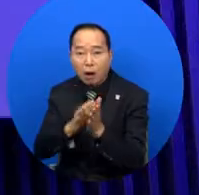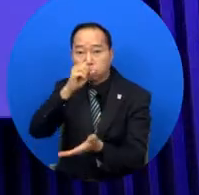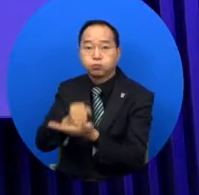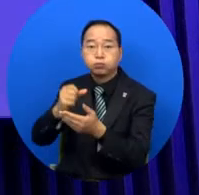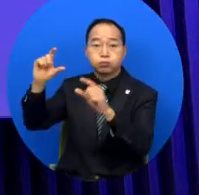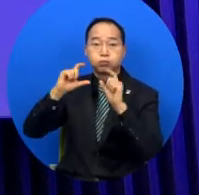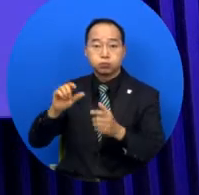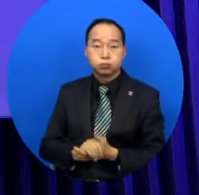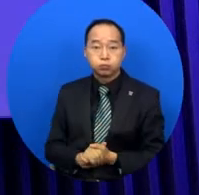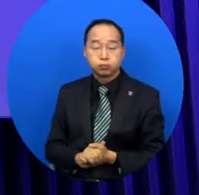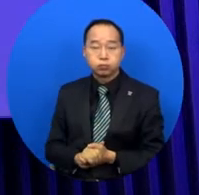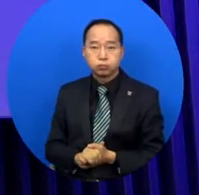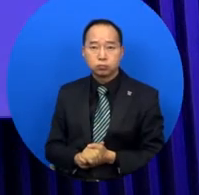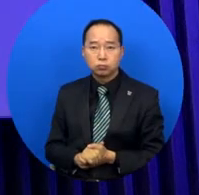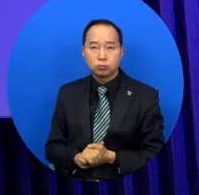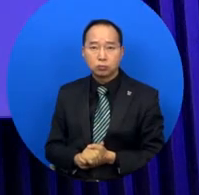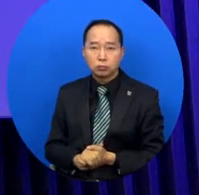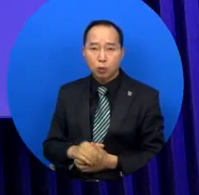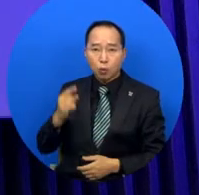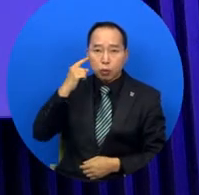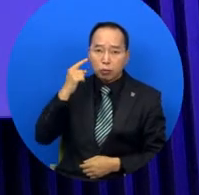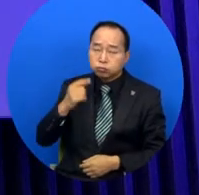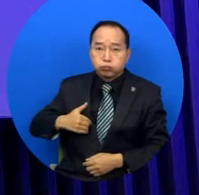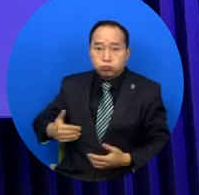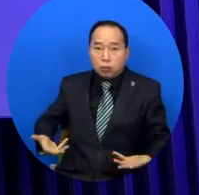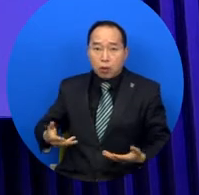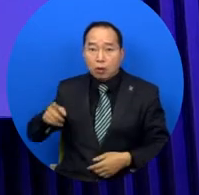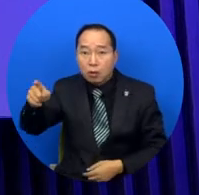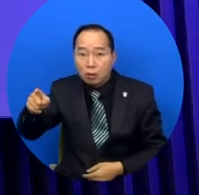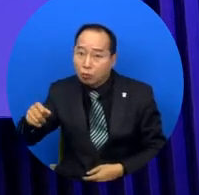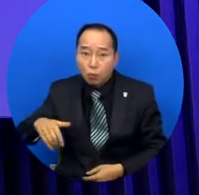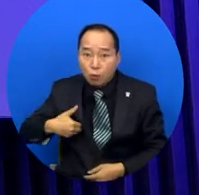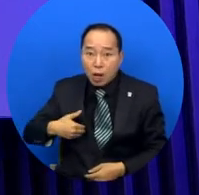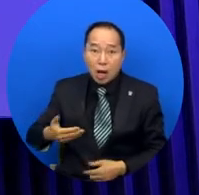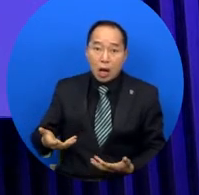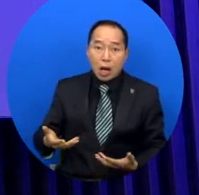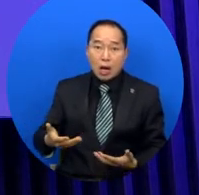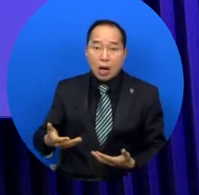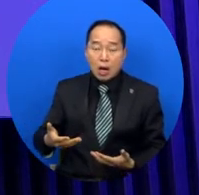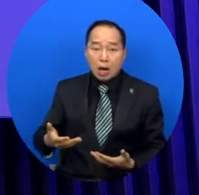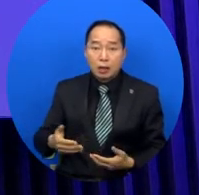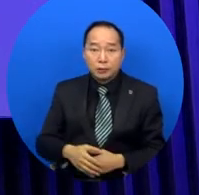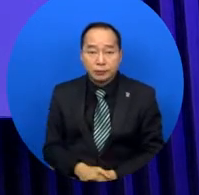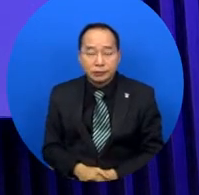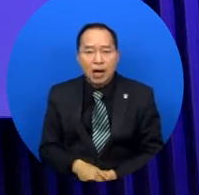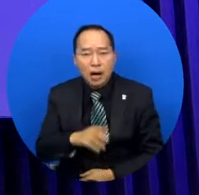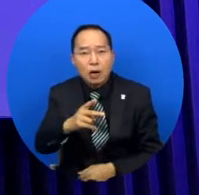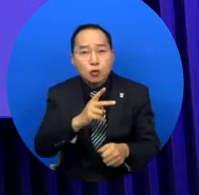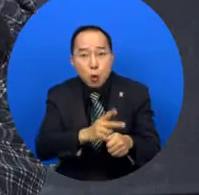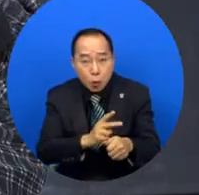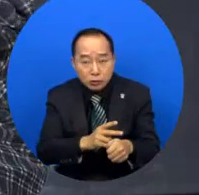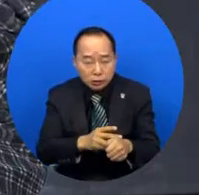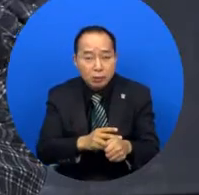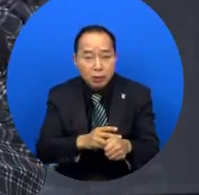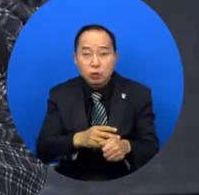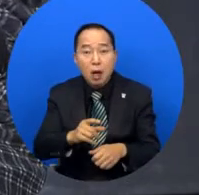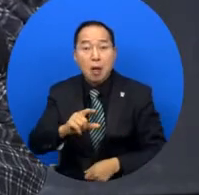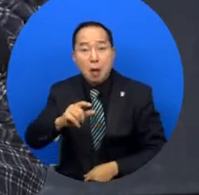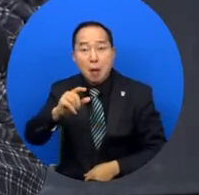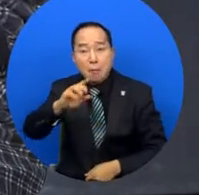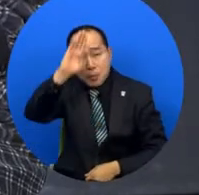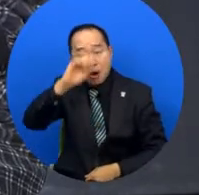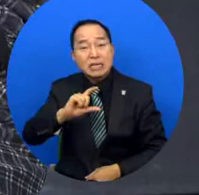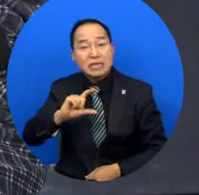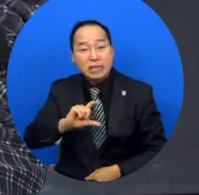거야. 검사하면 다 정상으로 나오는 거예요. 당신 왜 그러세요? 그러는데 나도 모르고 자기도 모르고 이런 상황이 된 거죠. 교수님